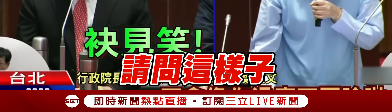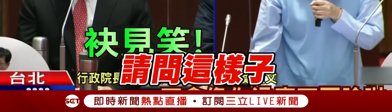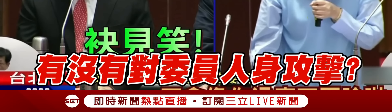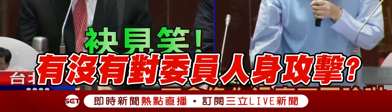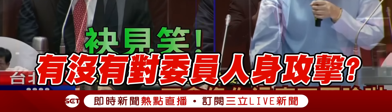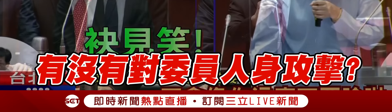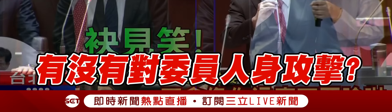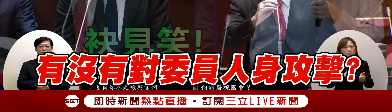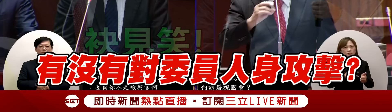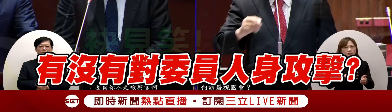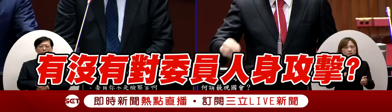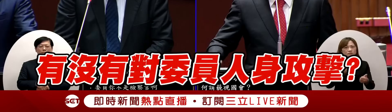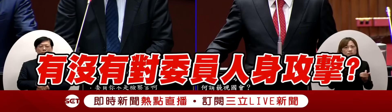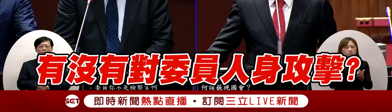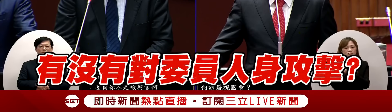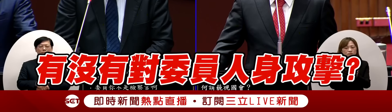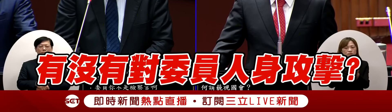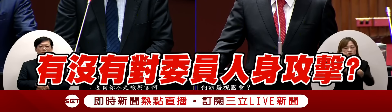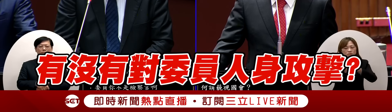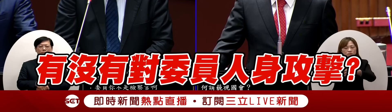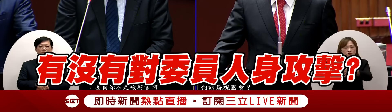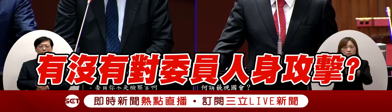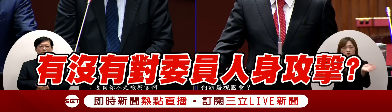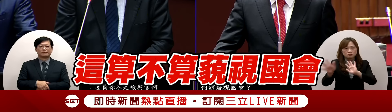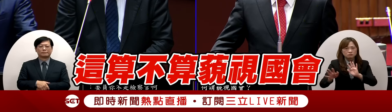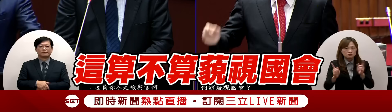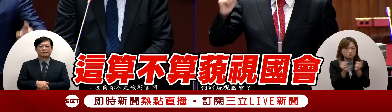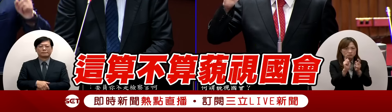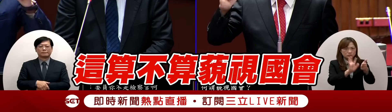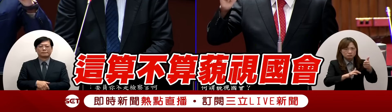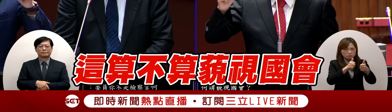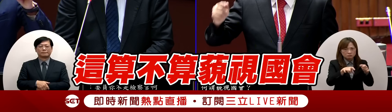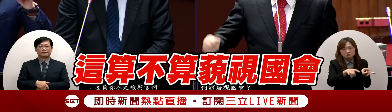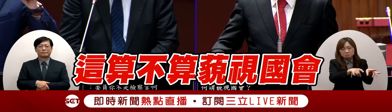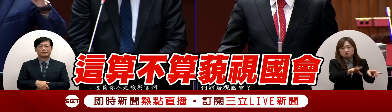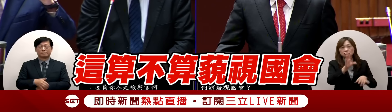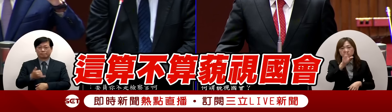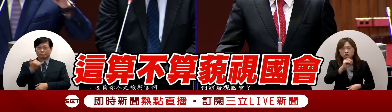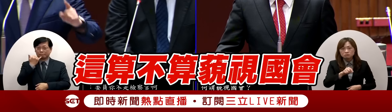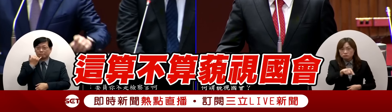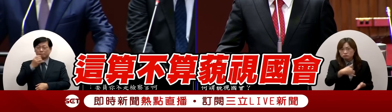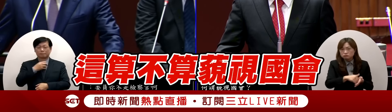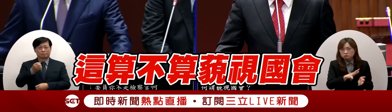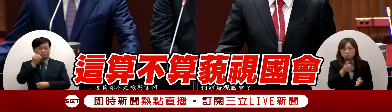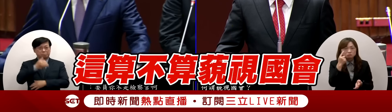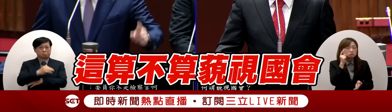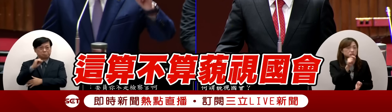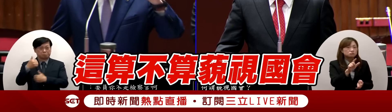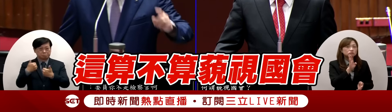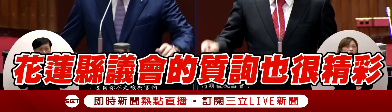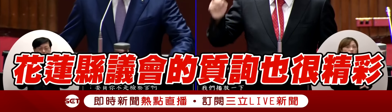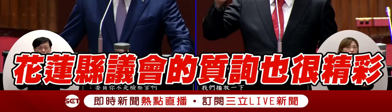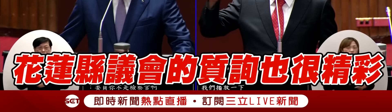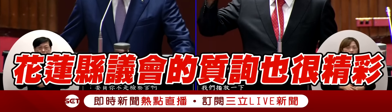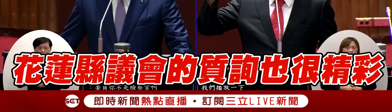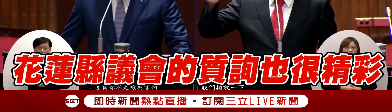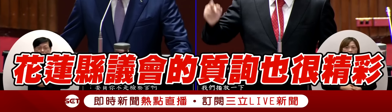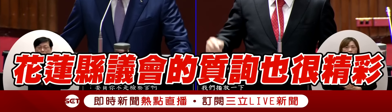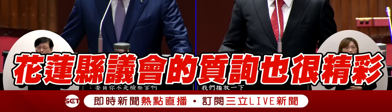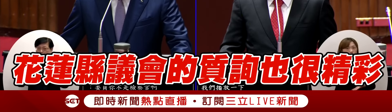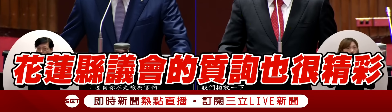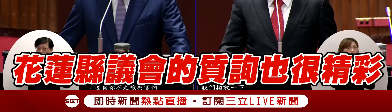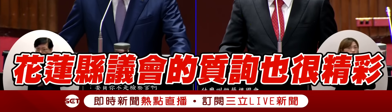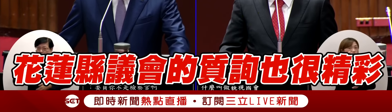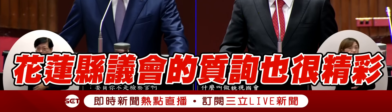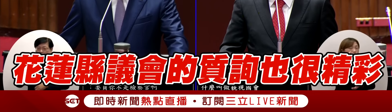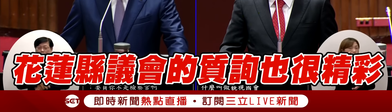请问这样子有没有对委员人身攻击？ 这个可以进步。 算不算？ 花莲县议会的 算， 花莲县议会的质询也很精